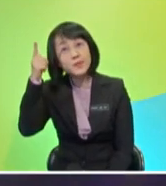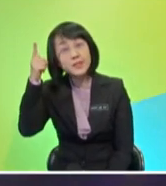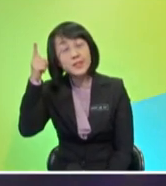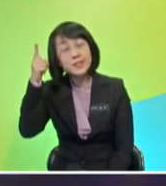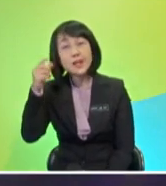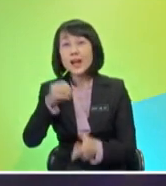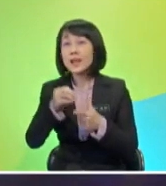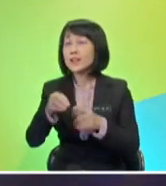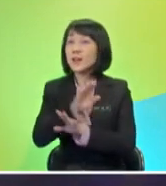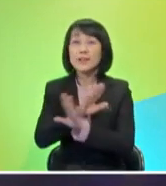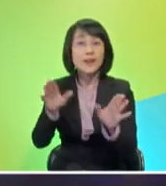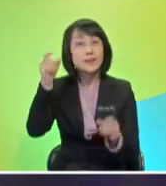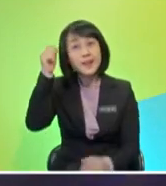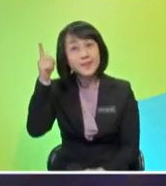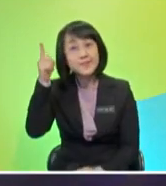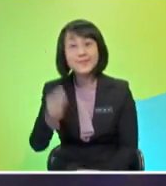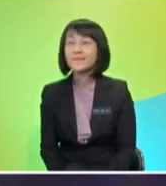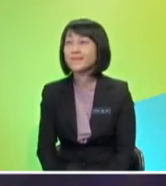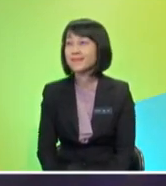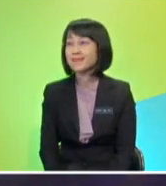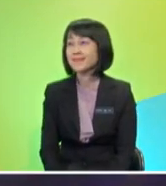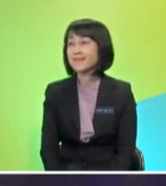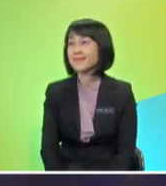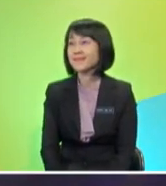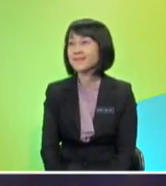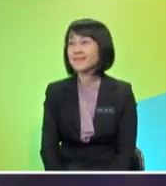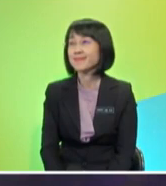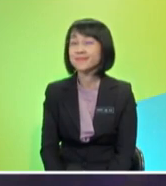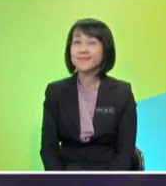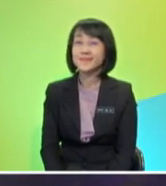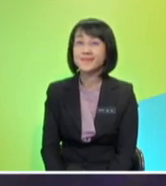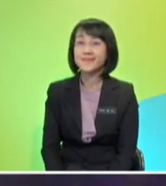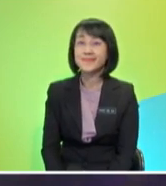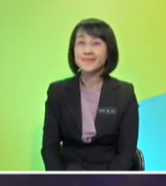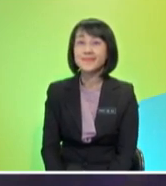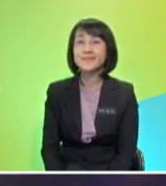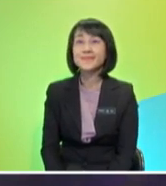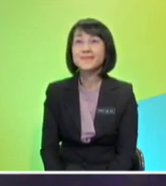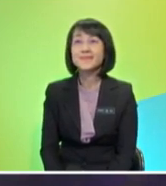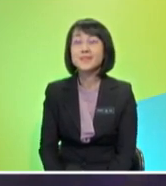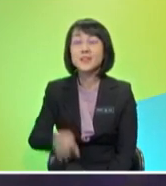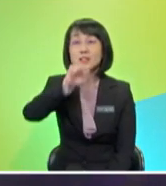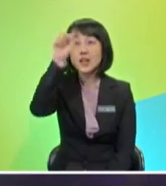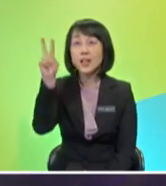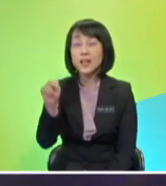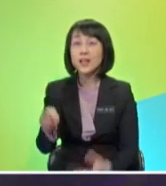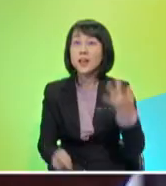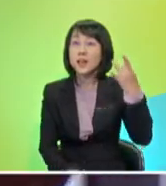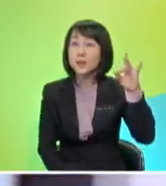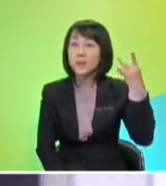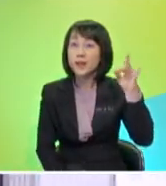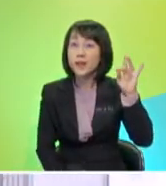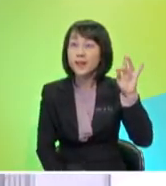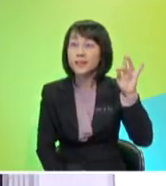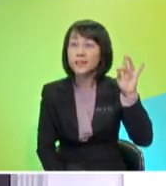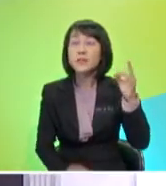murid-murid cikgu dapat menjawab soalan seterusnya. Okey. Soalannya cikgu? 18.